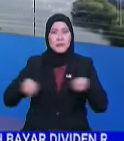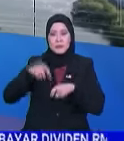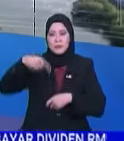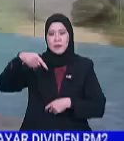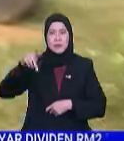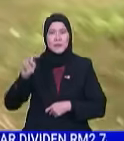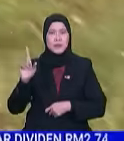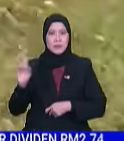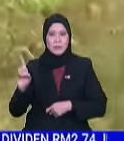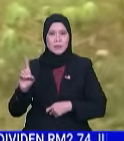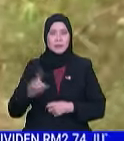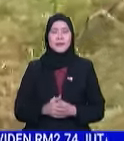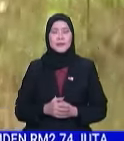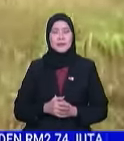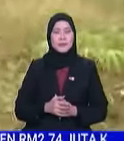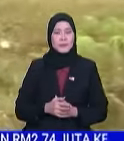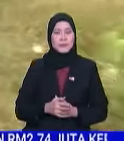PKPD.